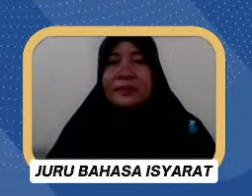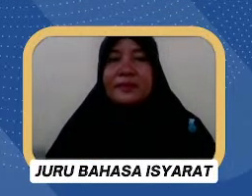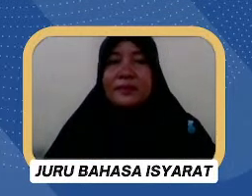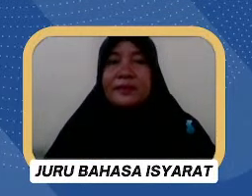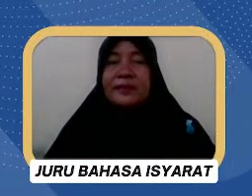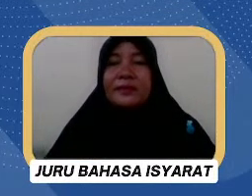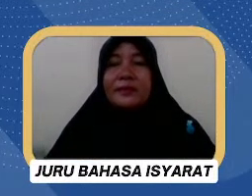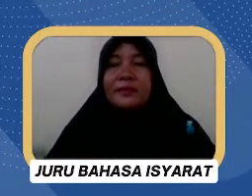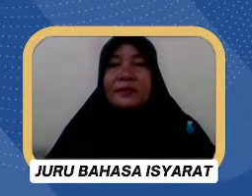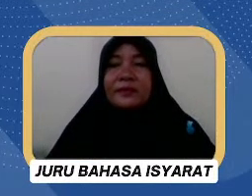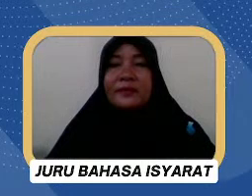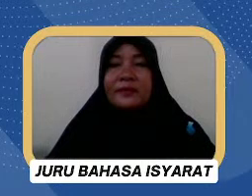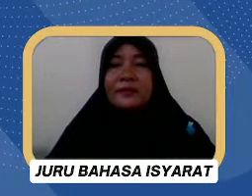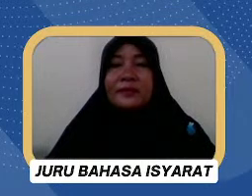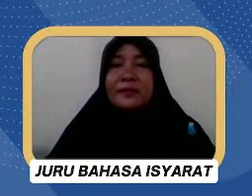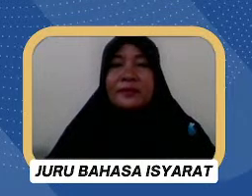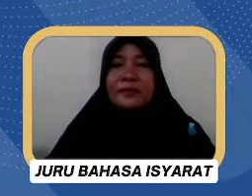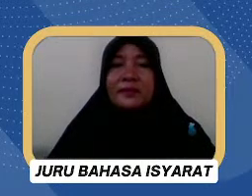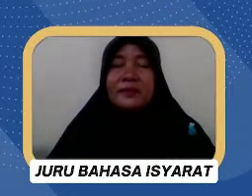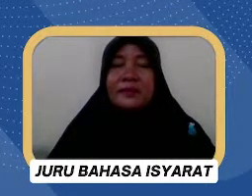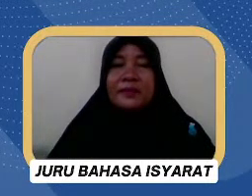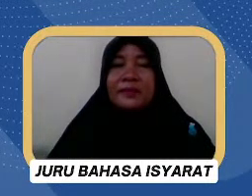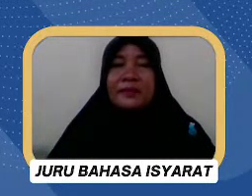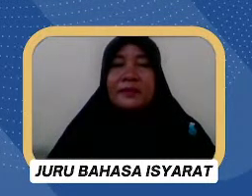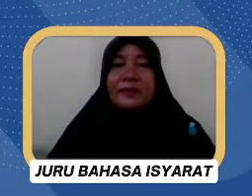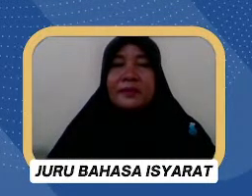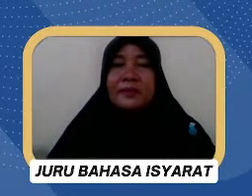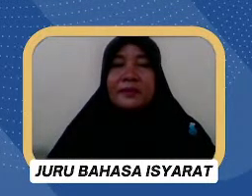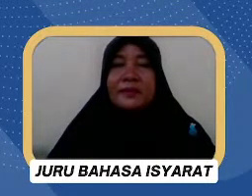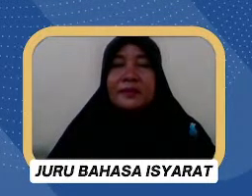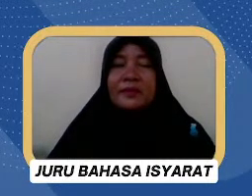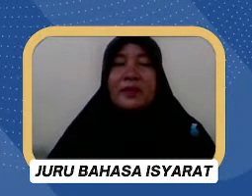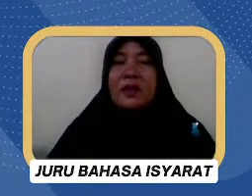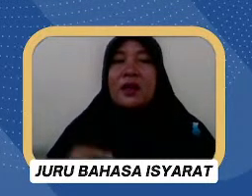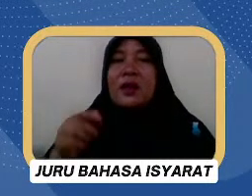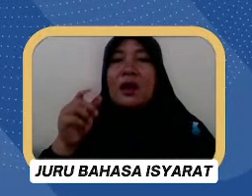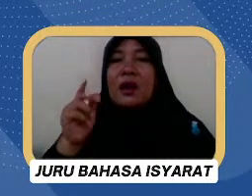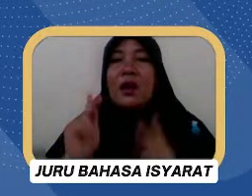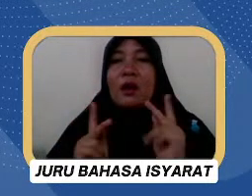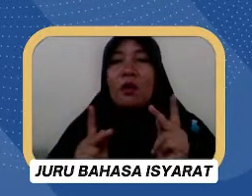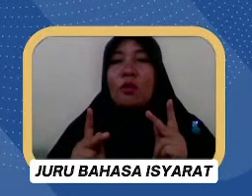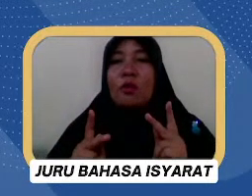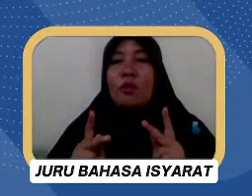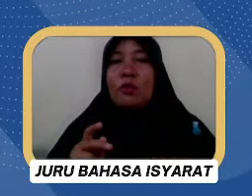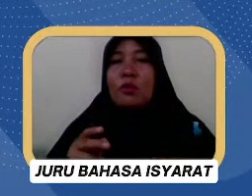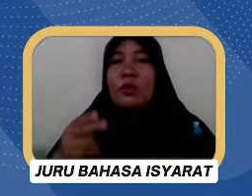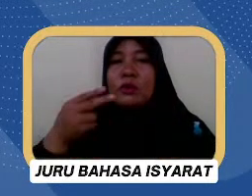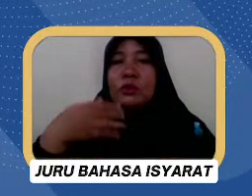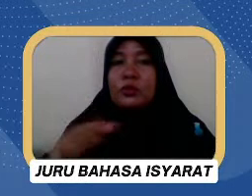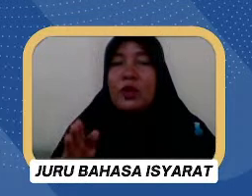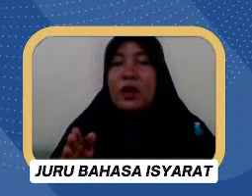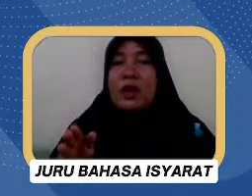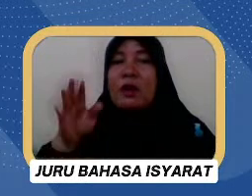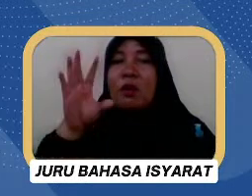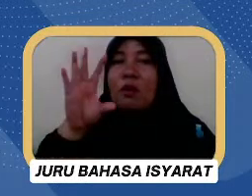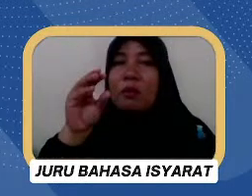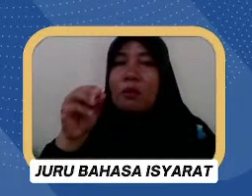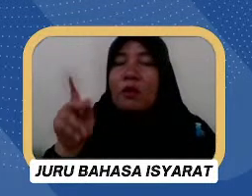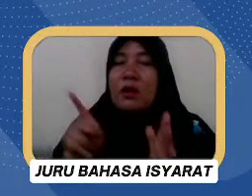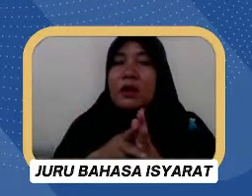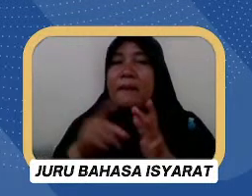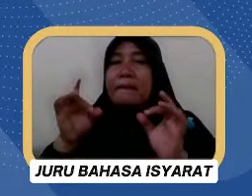tindakan-tindakan yang akan memicu perpecahan. Kebencian ini secara kolektif bisa